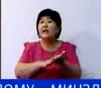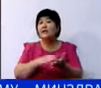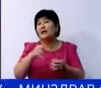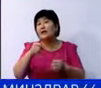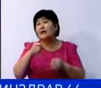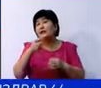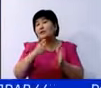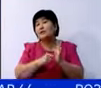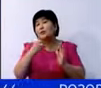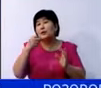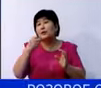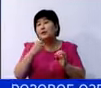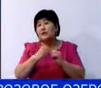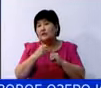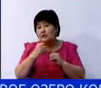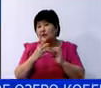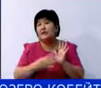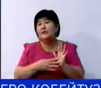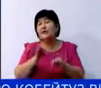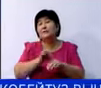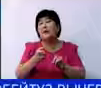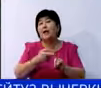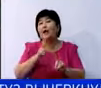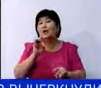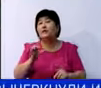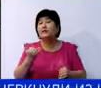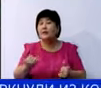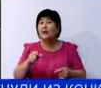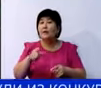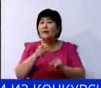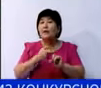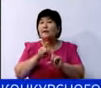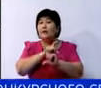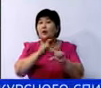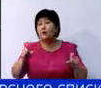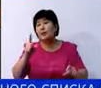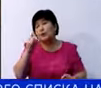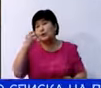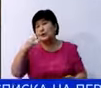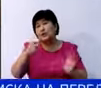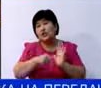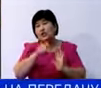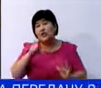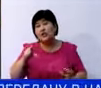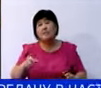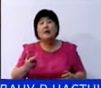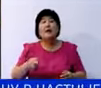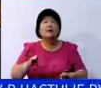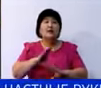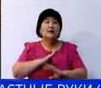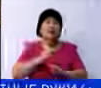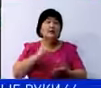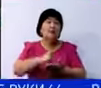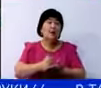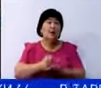17 12 инфицированных к вид 19 на сегодня в инфекционном стационаре 136 человек летальных случаев с